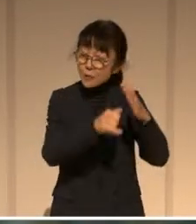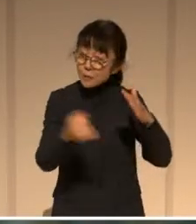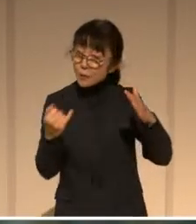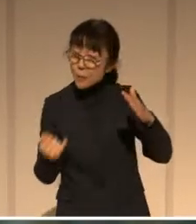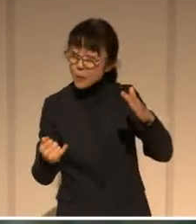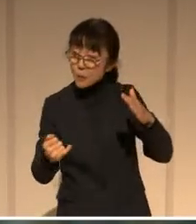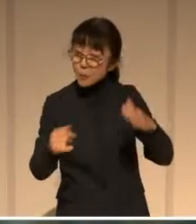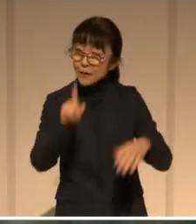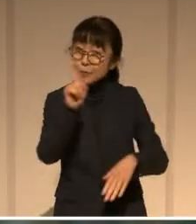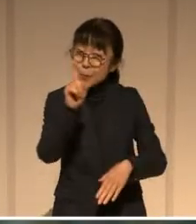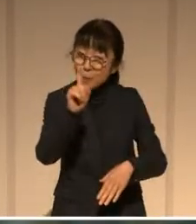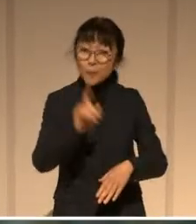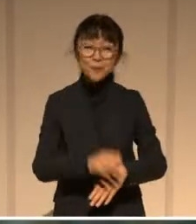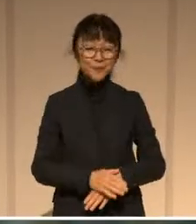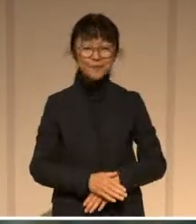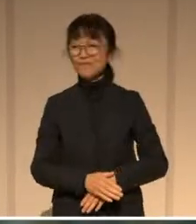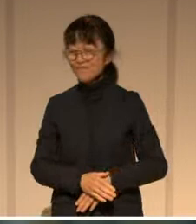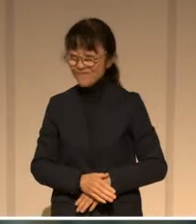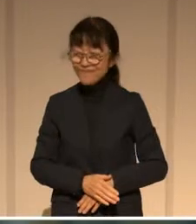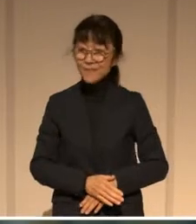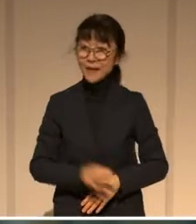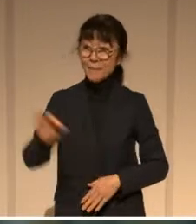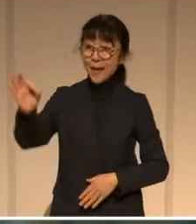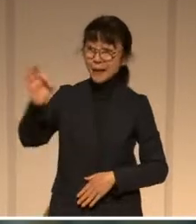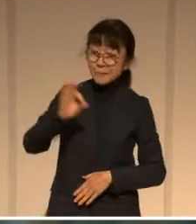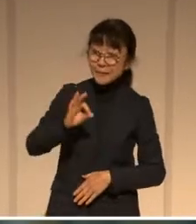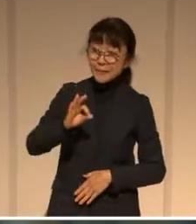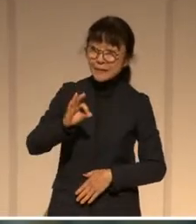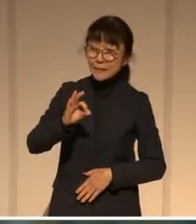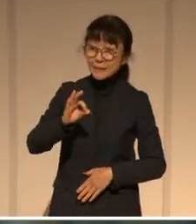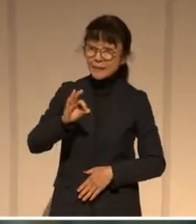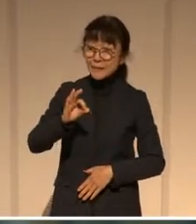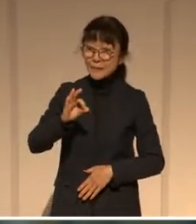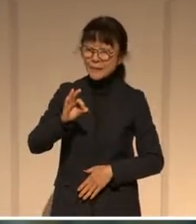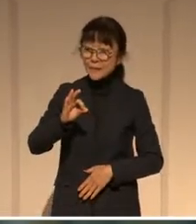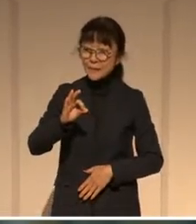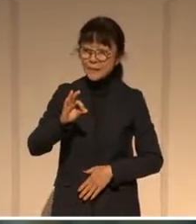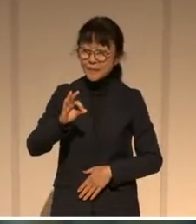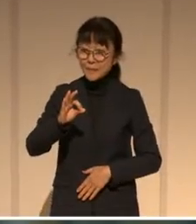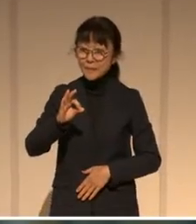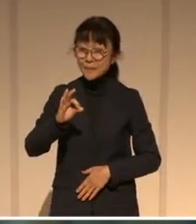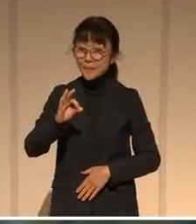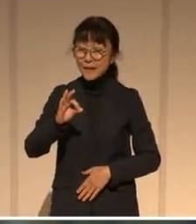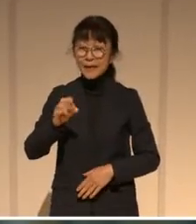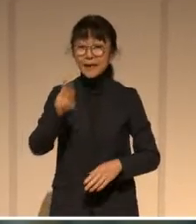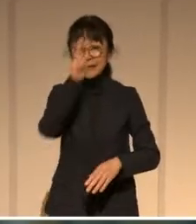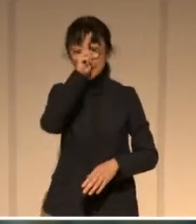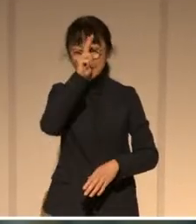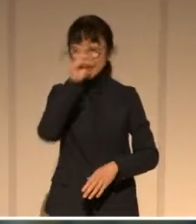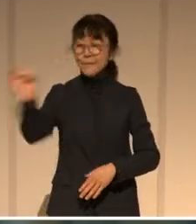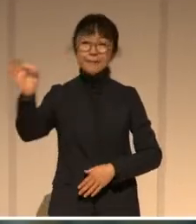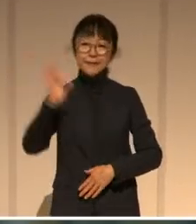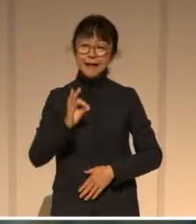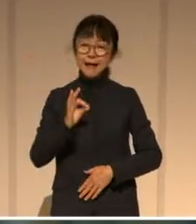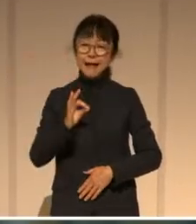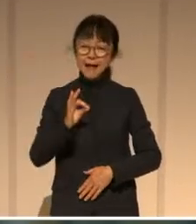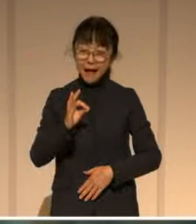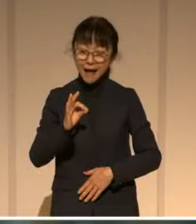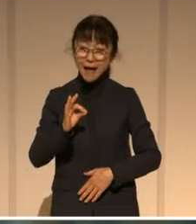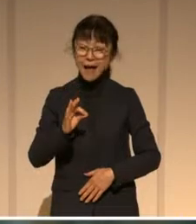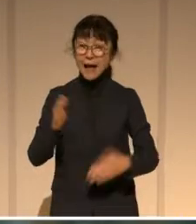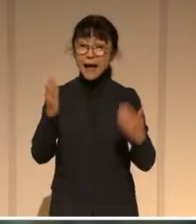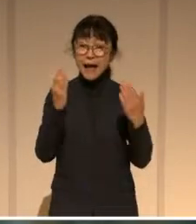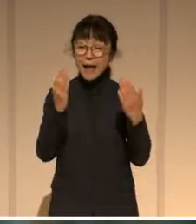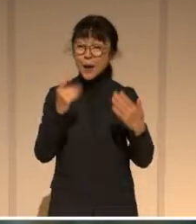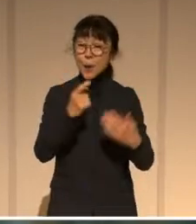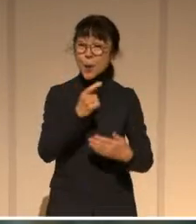反応はそのメールが来た時結構結構その昼間だったんですけど昼間だから学校に